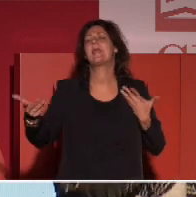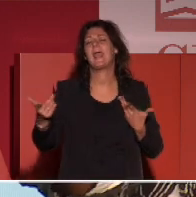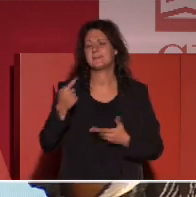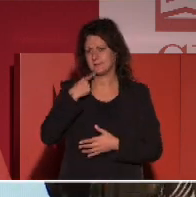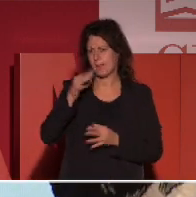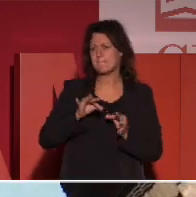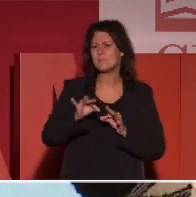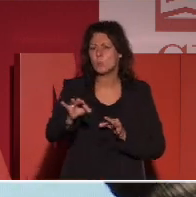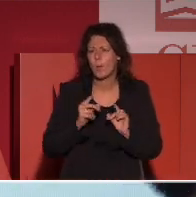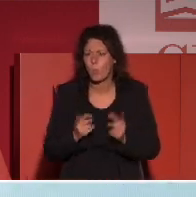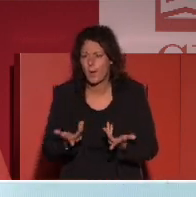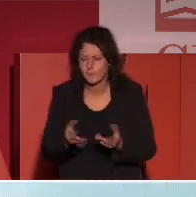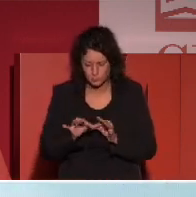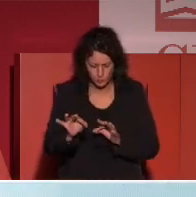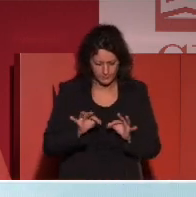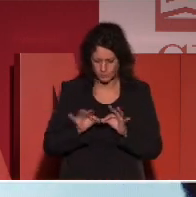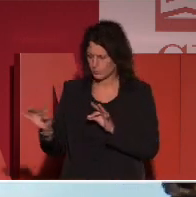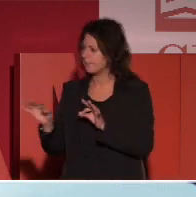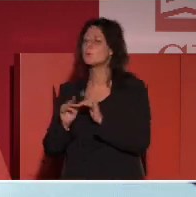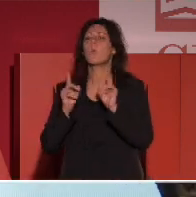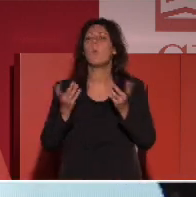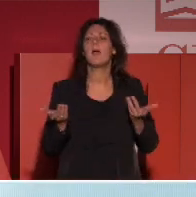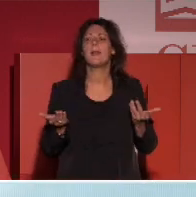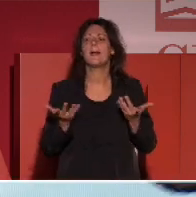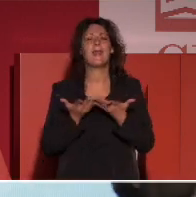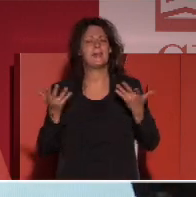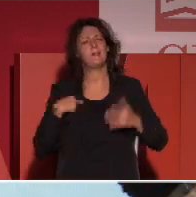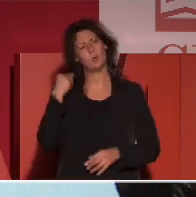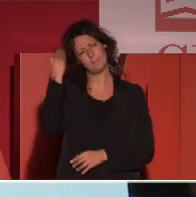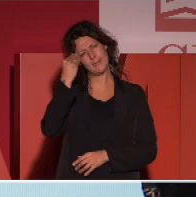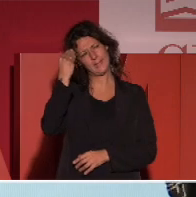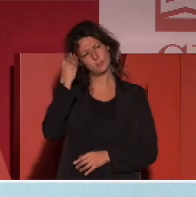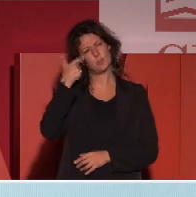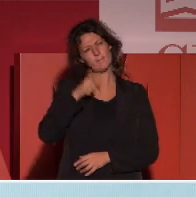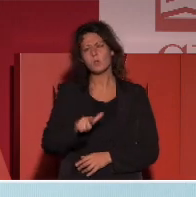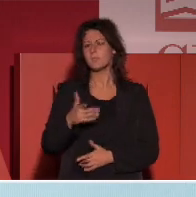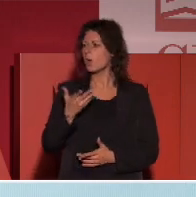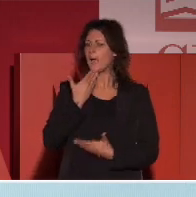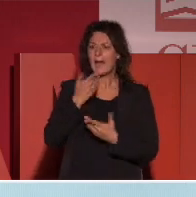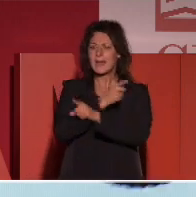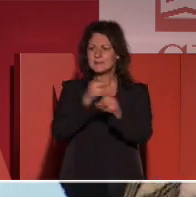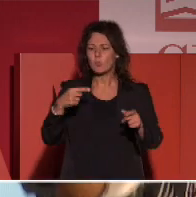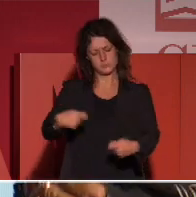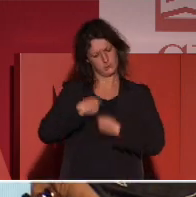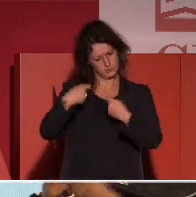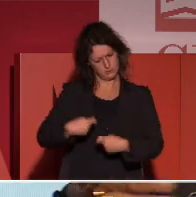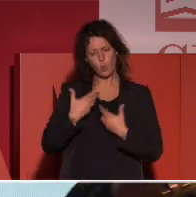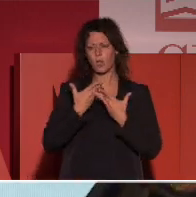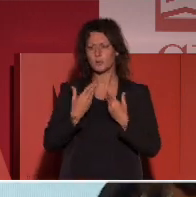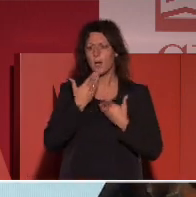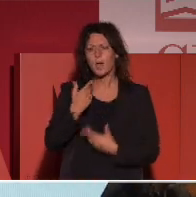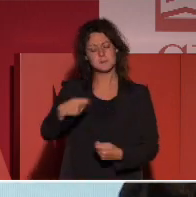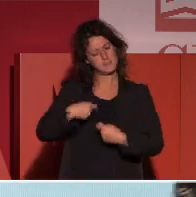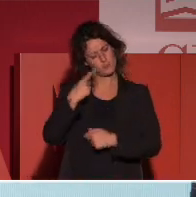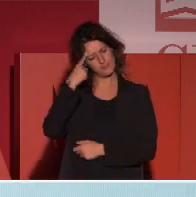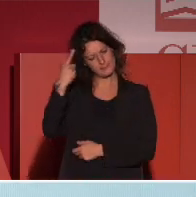ci riferiamo per esempio mi è venuto da pensare proprio stimolata dalla dal livello davvero alto delle osservazioni cosiddetta oggi